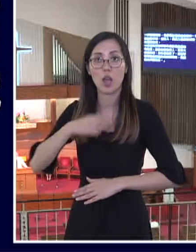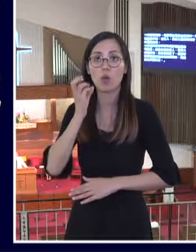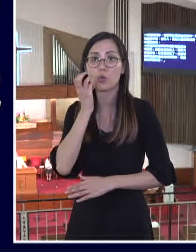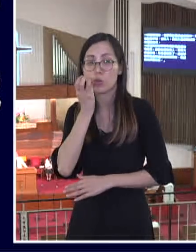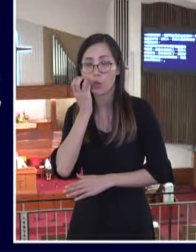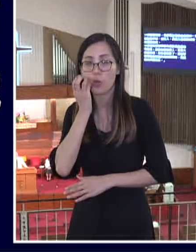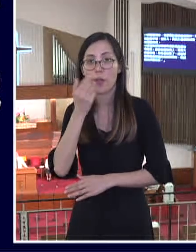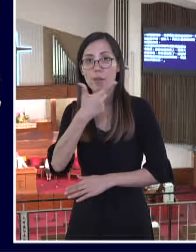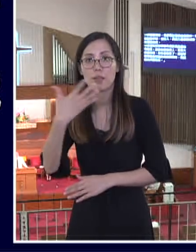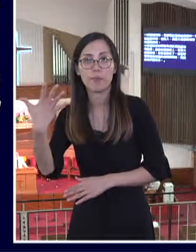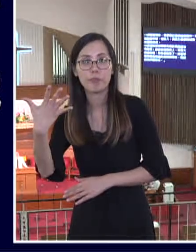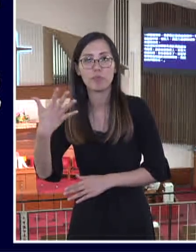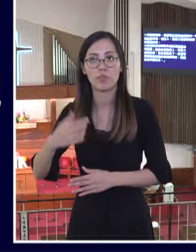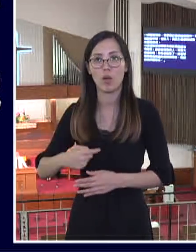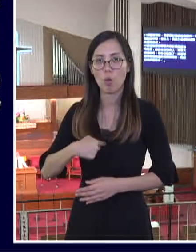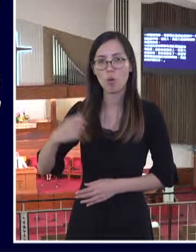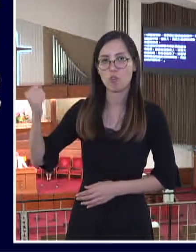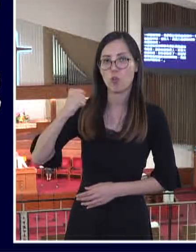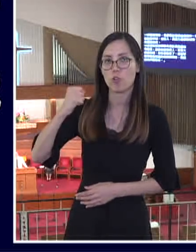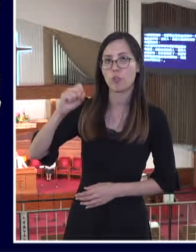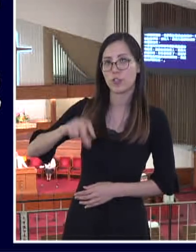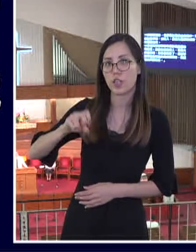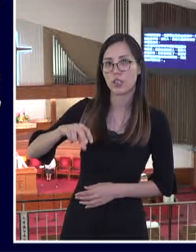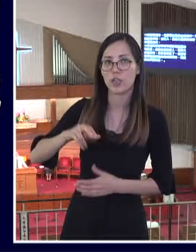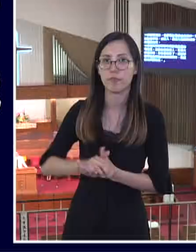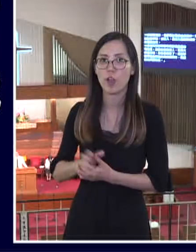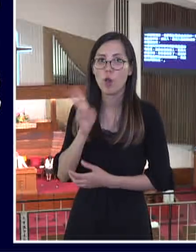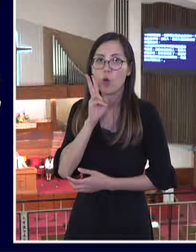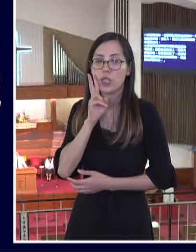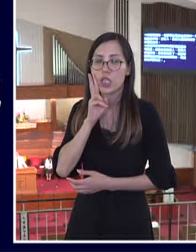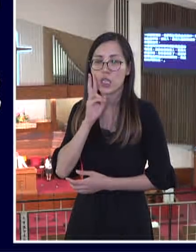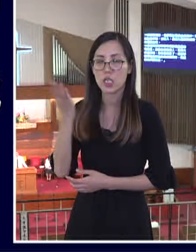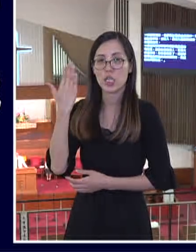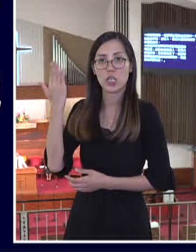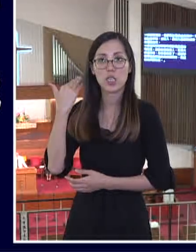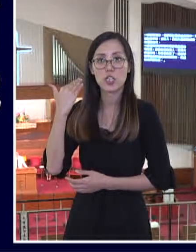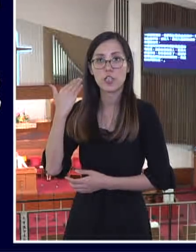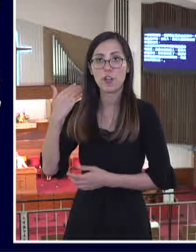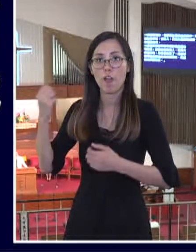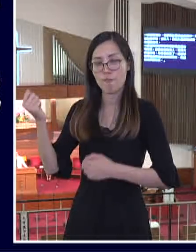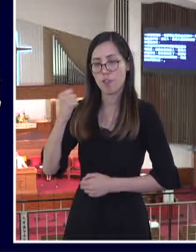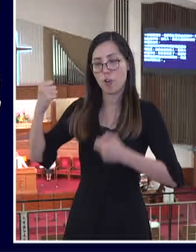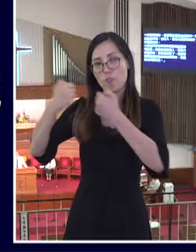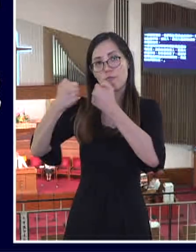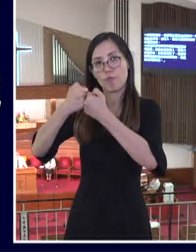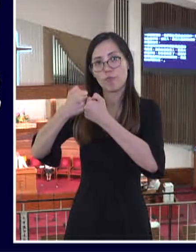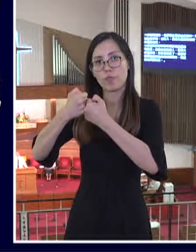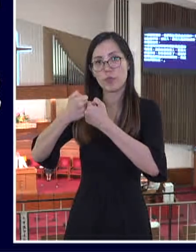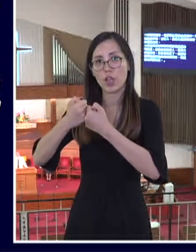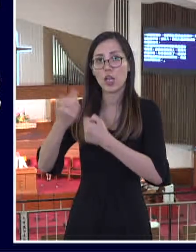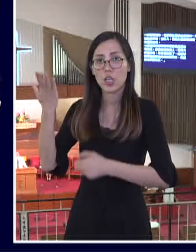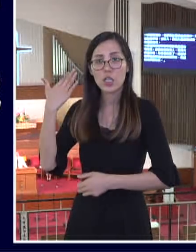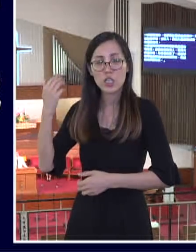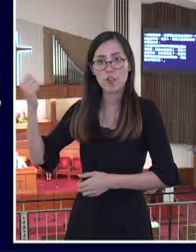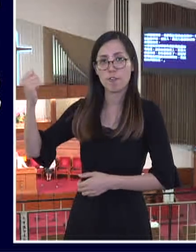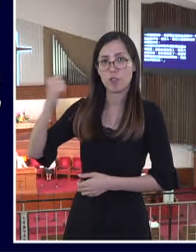去的那天一样，无论是征战是出入，我的力量那时如何，现在